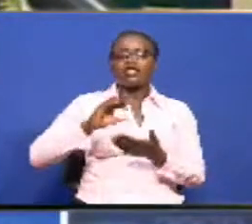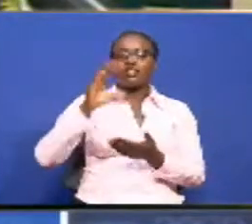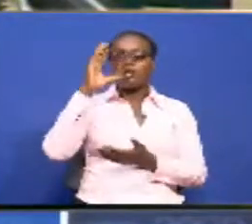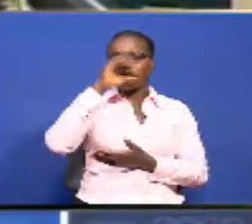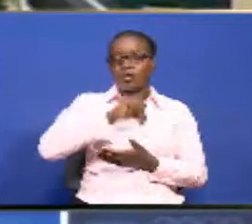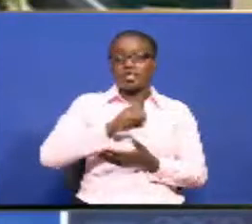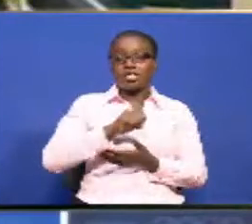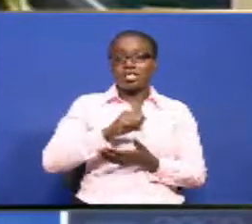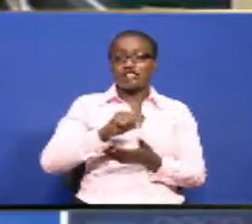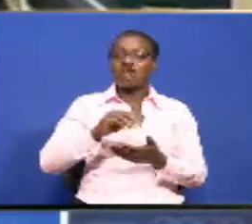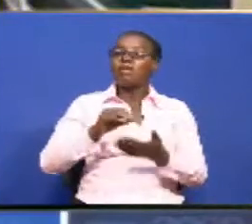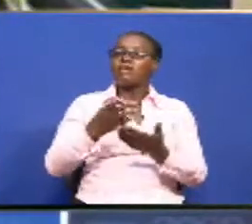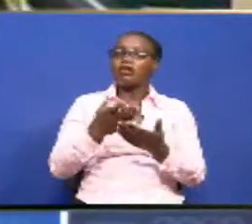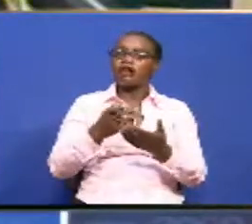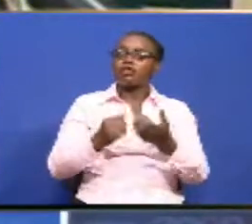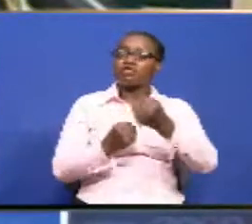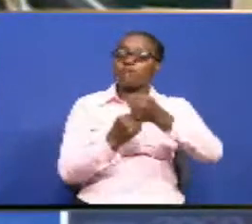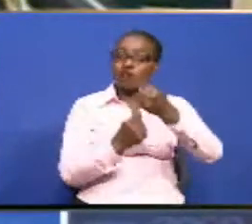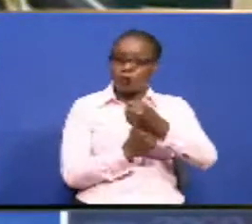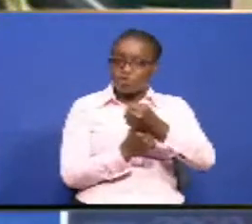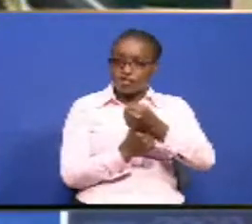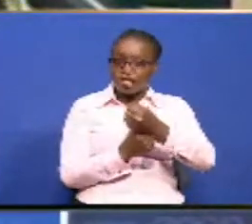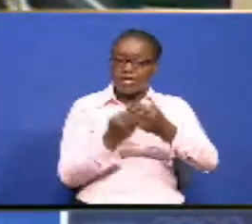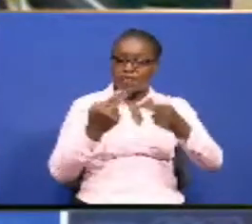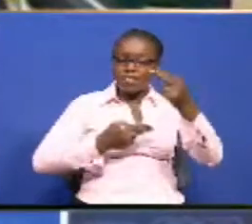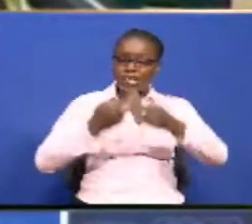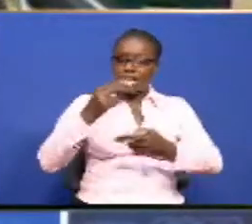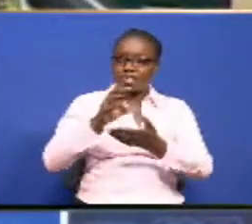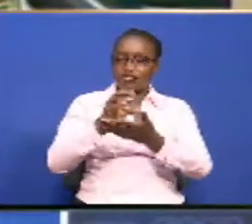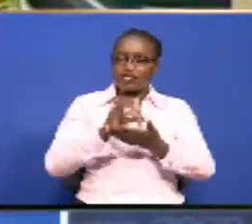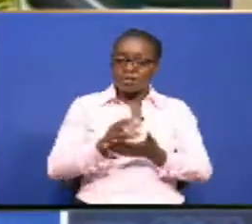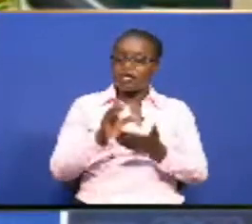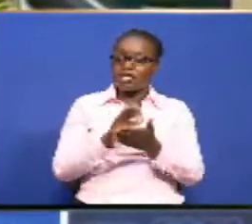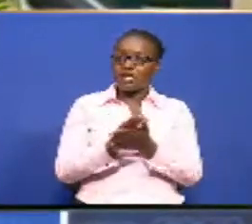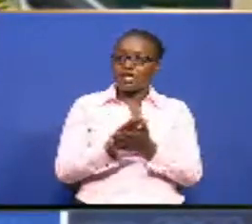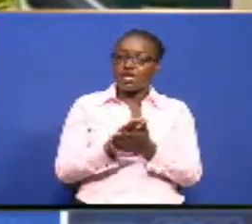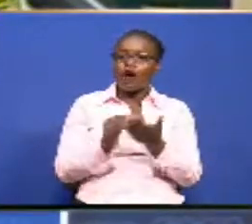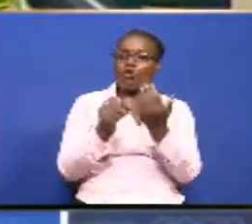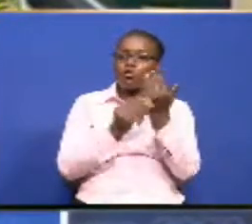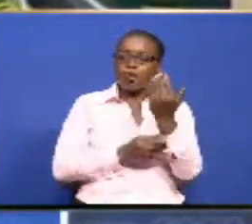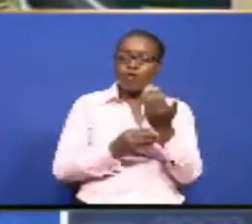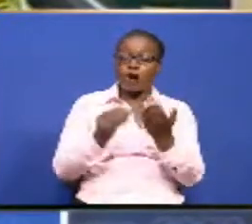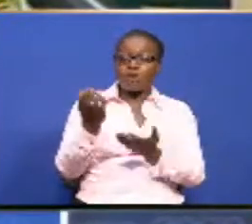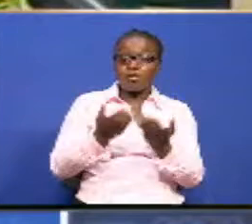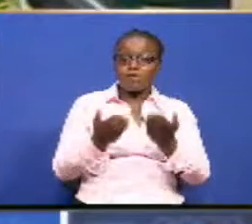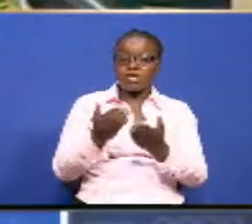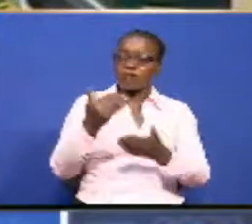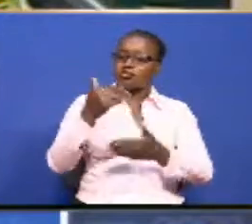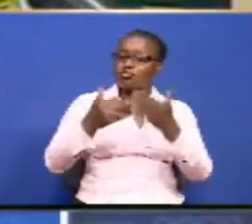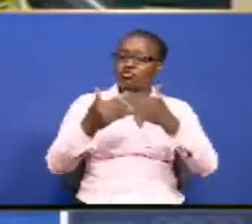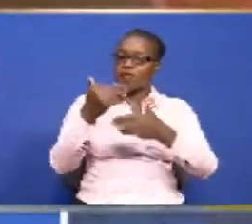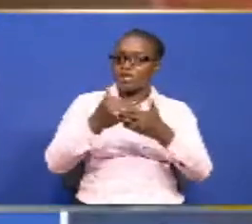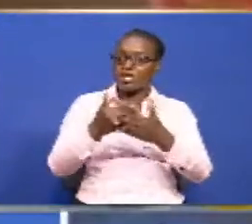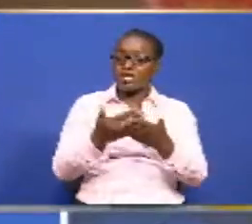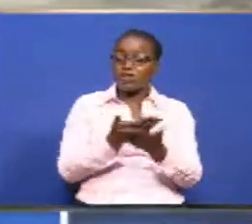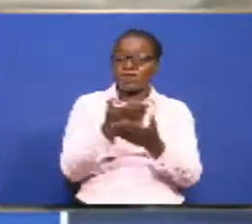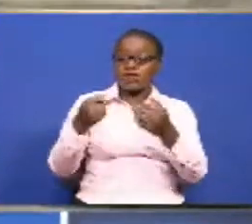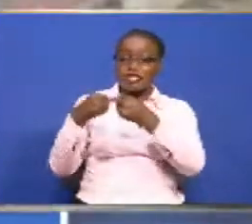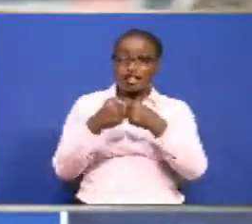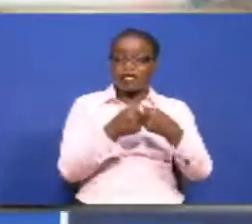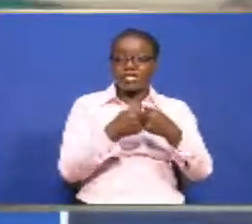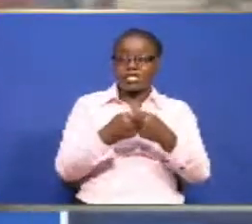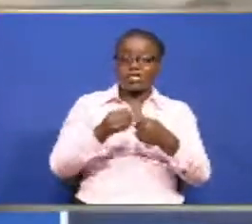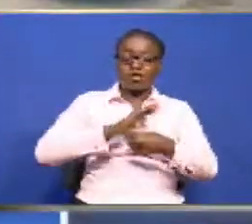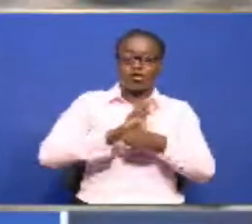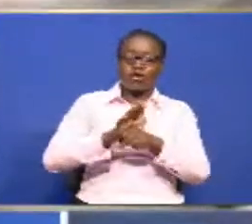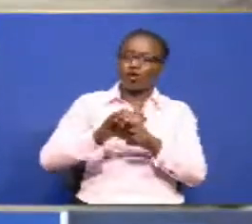high cost of credit, and informal business structure. These challenges have been worsened by the COVID-19 pandemic. Kuna